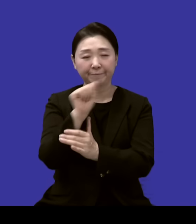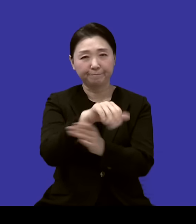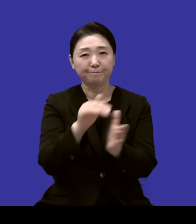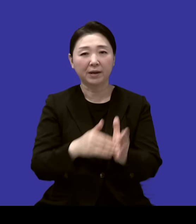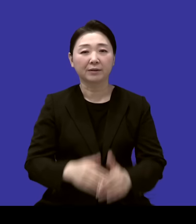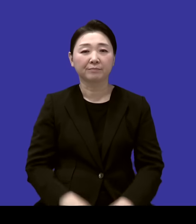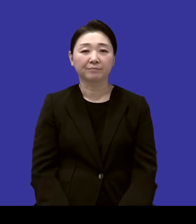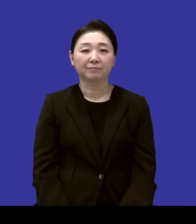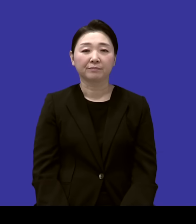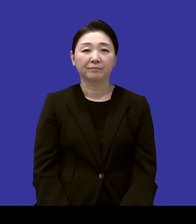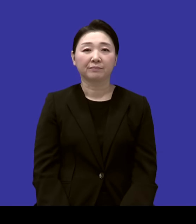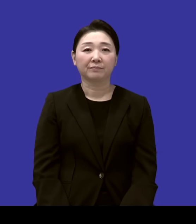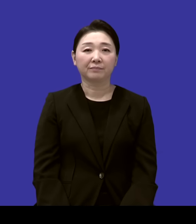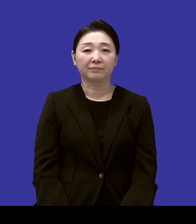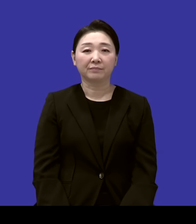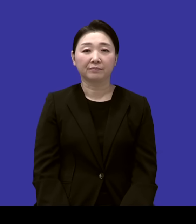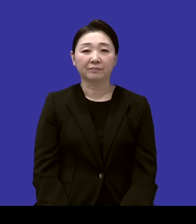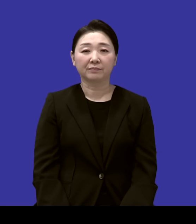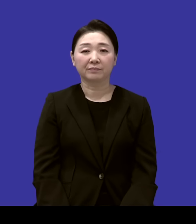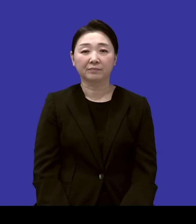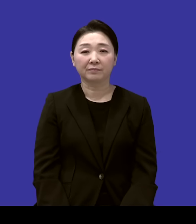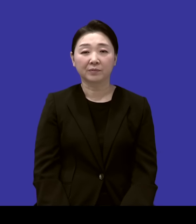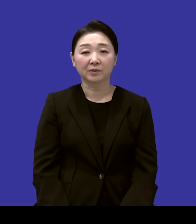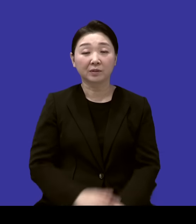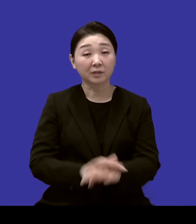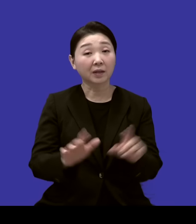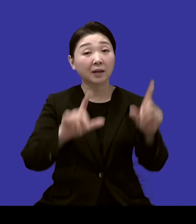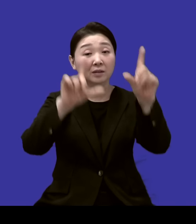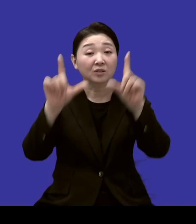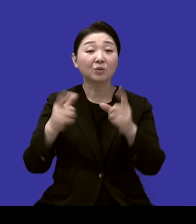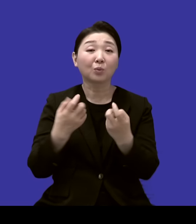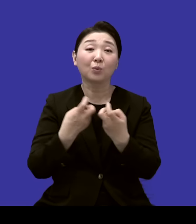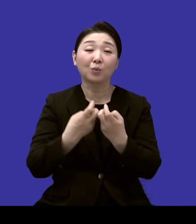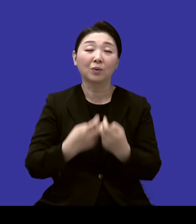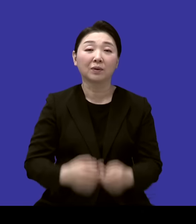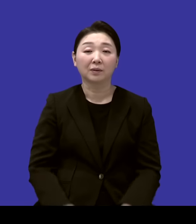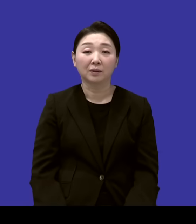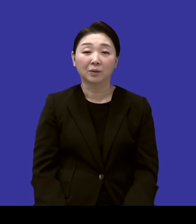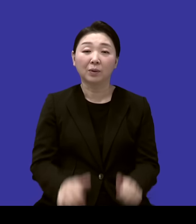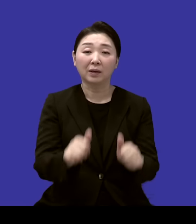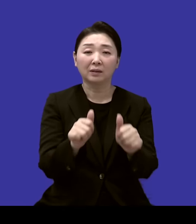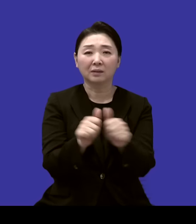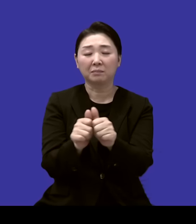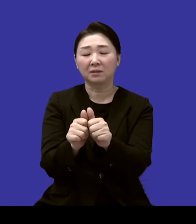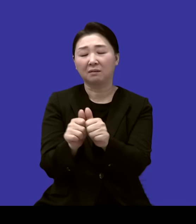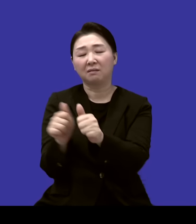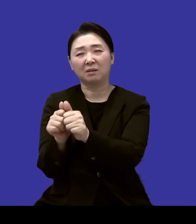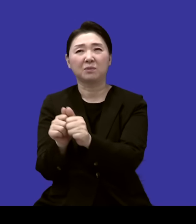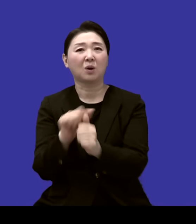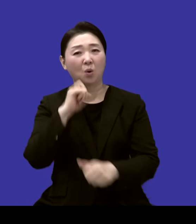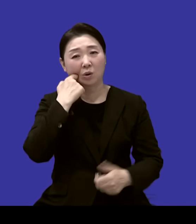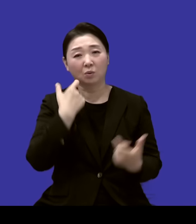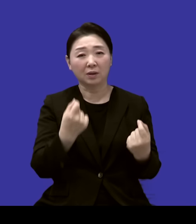것 같아요. 어떻게 계속 잘 지내졌어요? 어떻게 사실 남자가 더 어렵거든요. 이게 뭐든지 이성이면 좀 나아요.